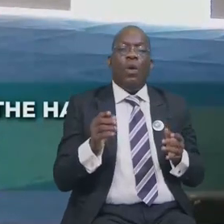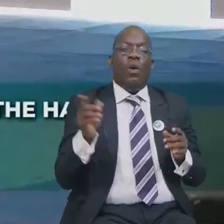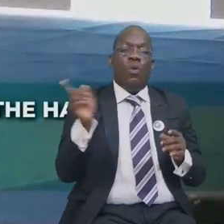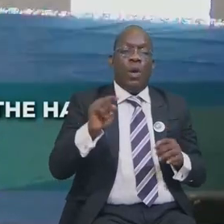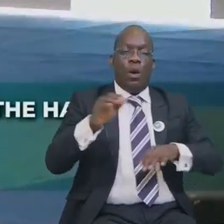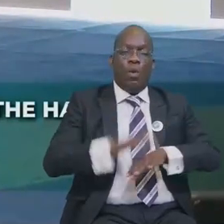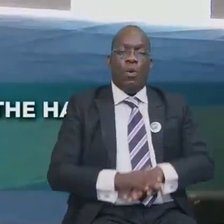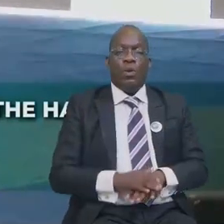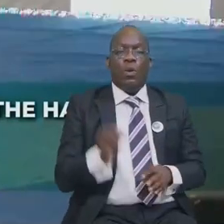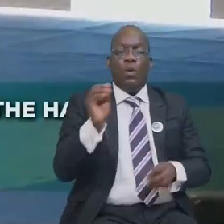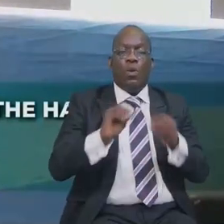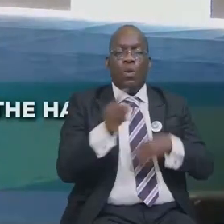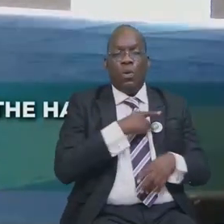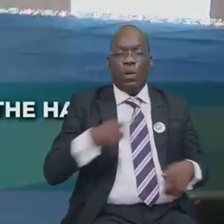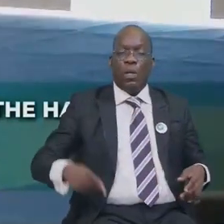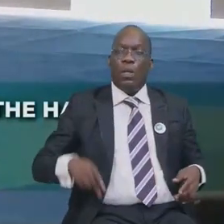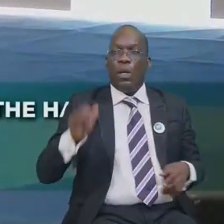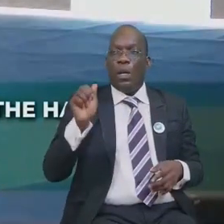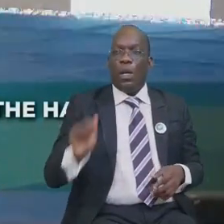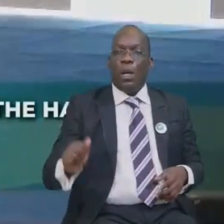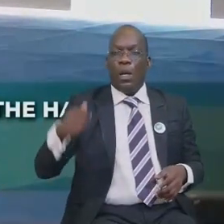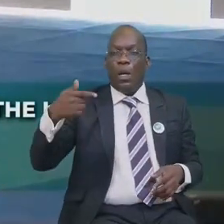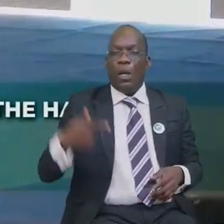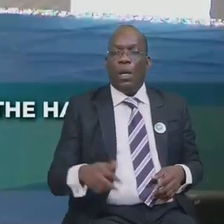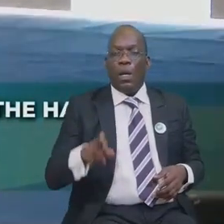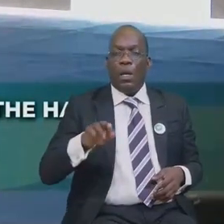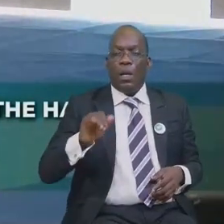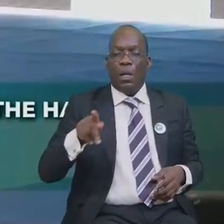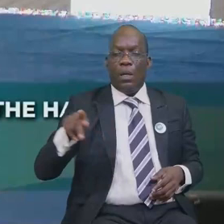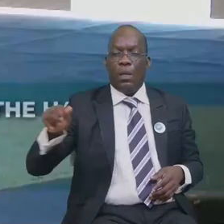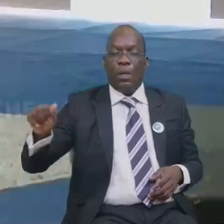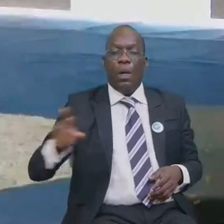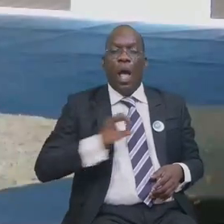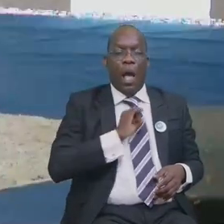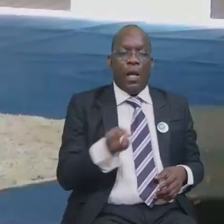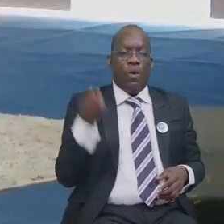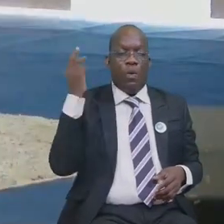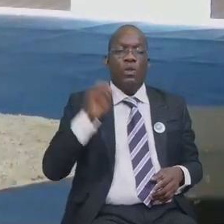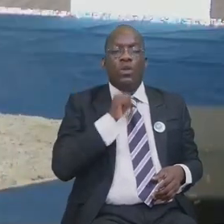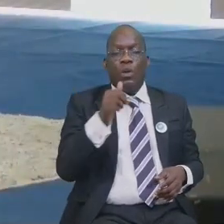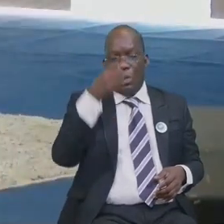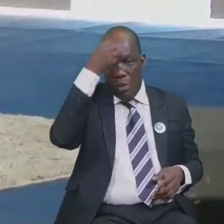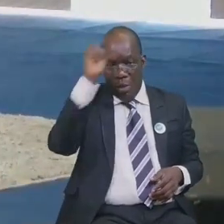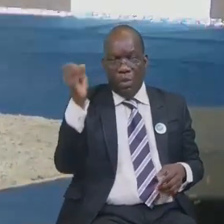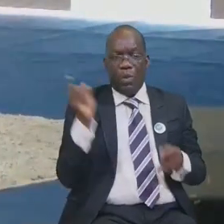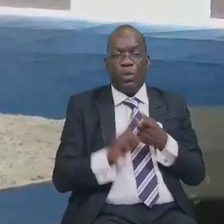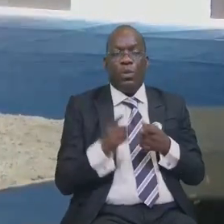je n'ai point résisté à la vision